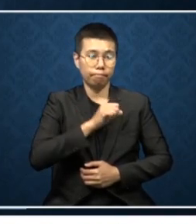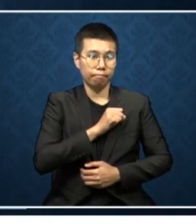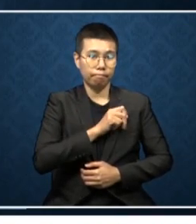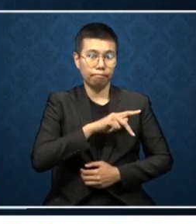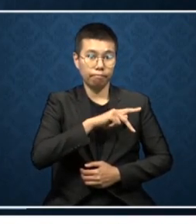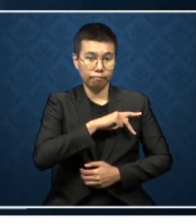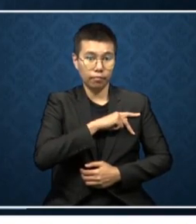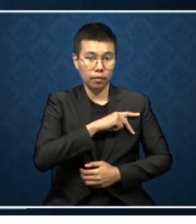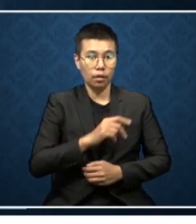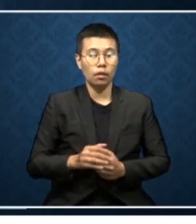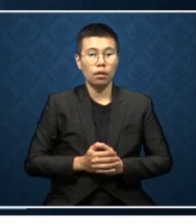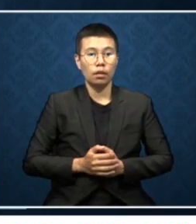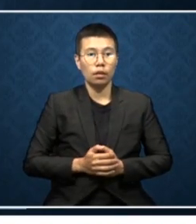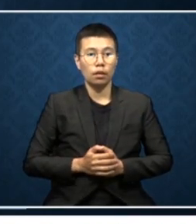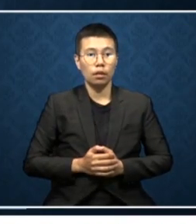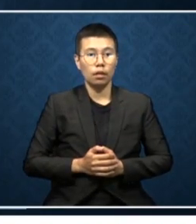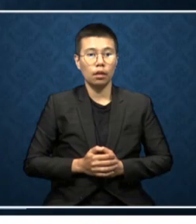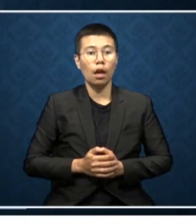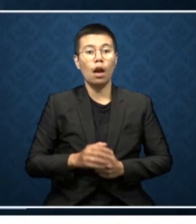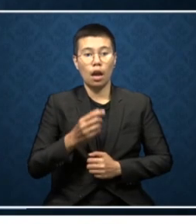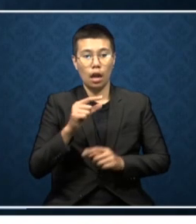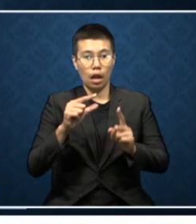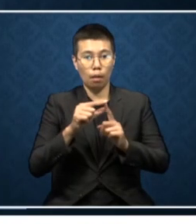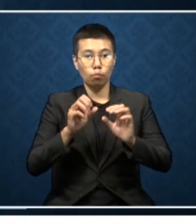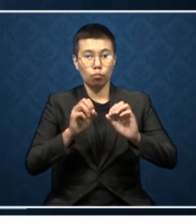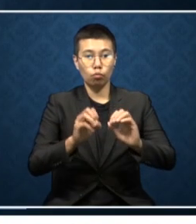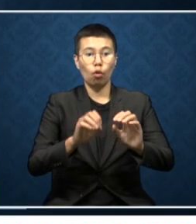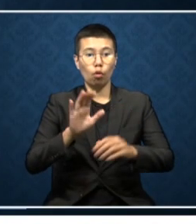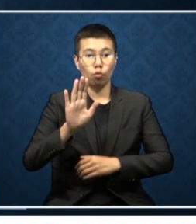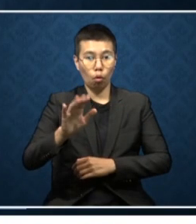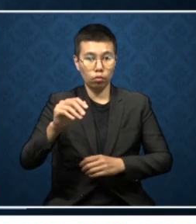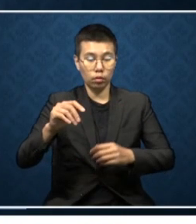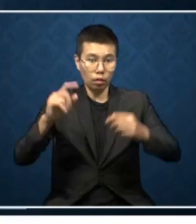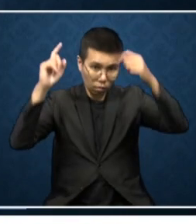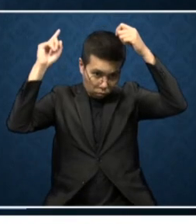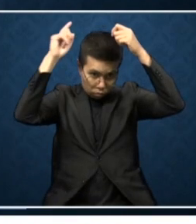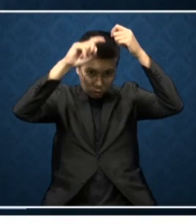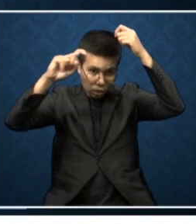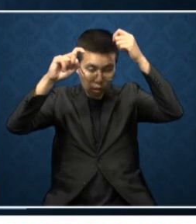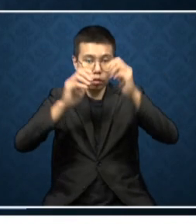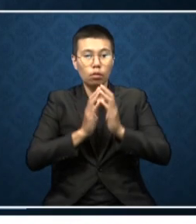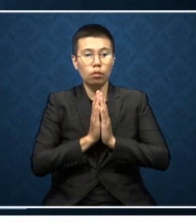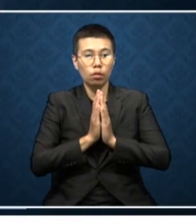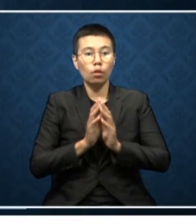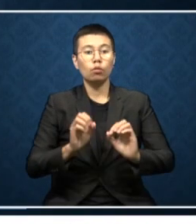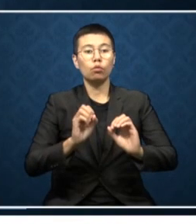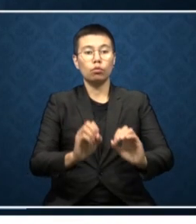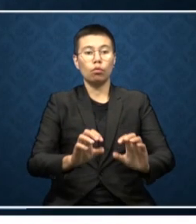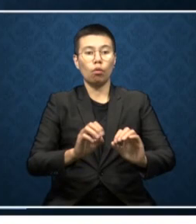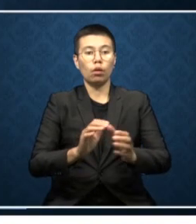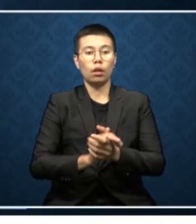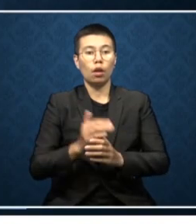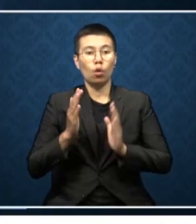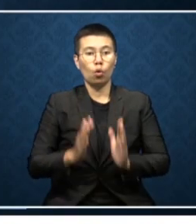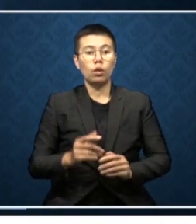ของคนไทยก็คือหลักธรรมคำสั่งสอนของพระพุทธเจ้าหลักธรรมไม่ใช่แค่สอนให้คนเป็นคนดีมี